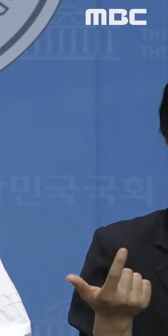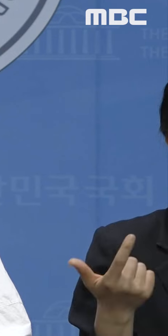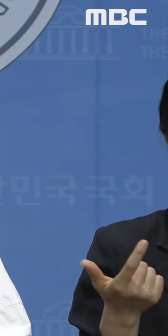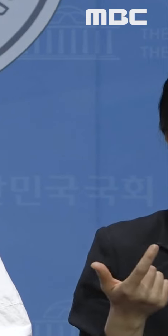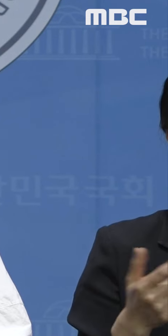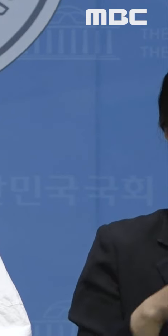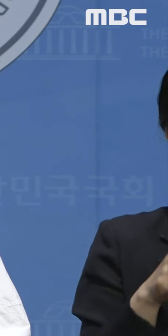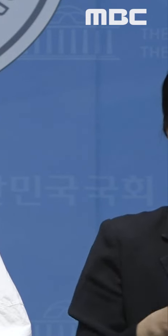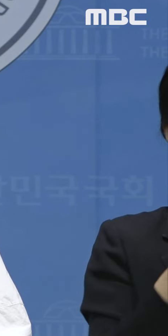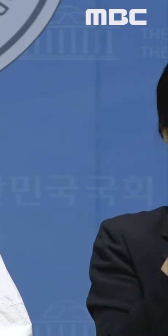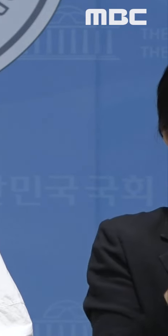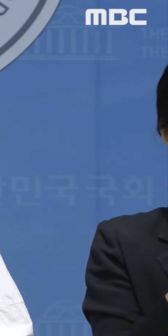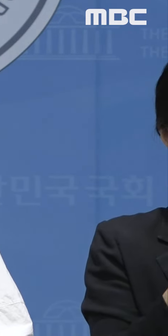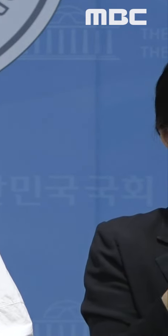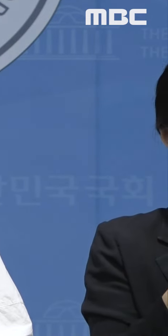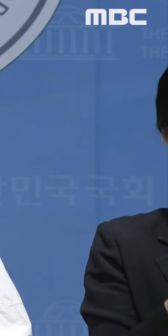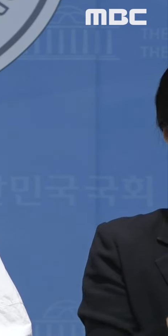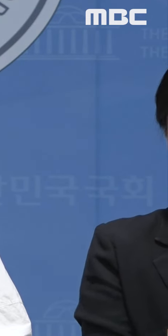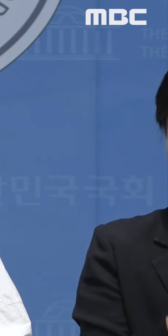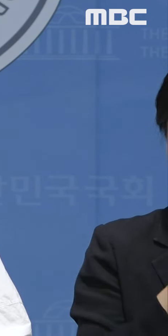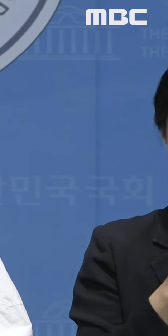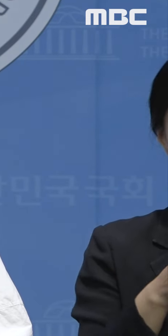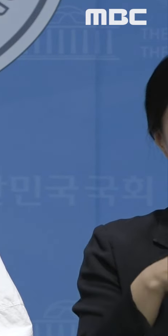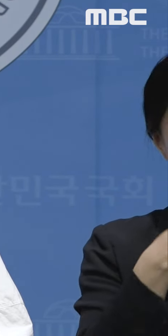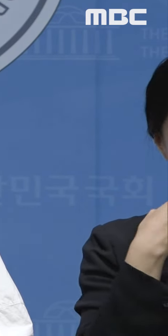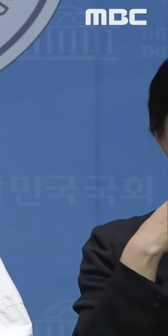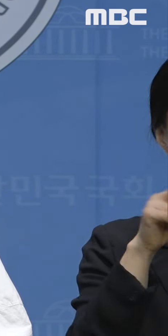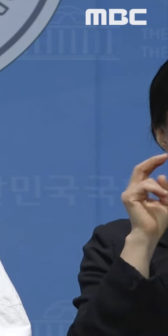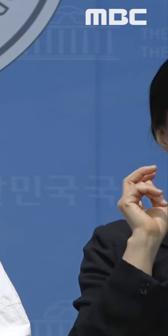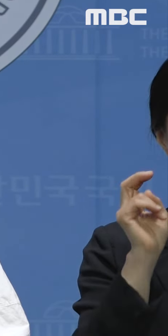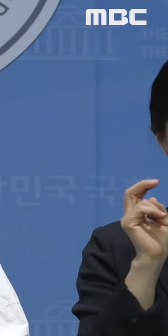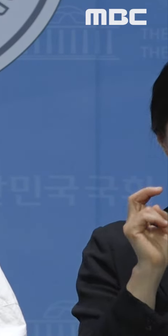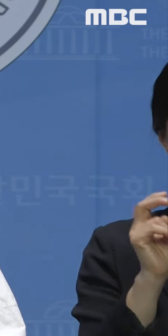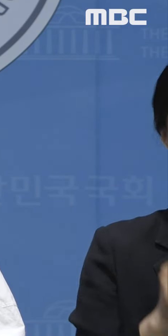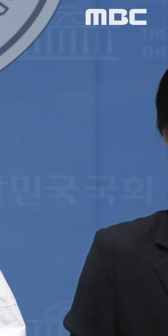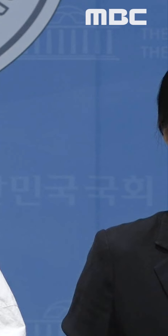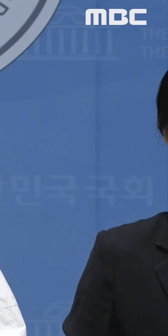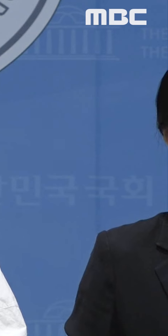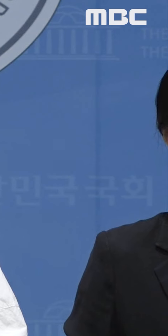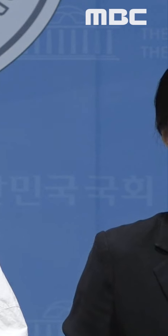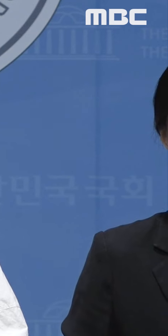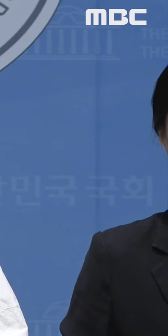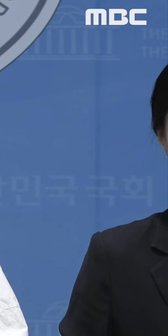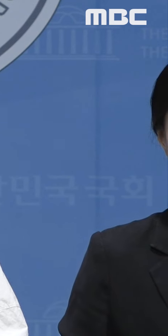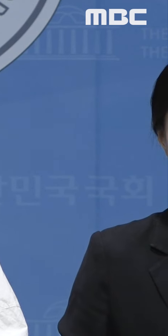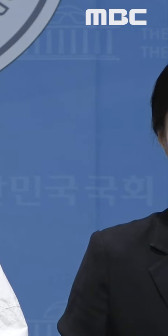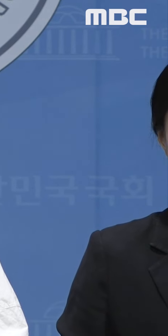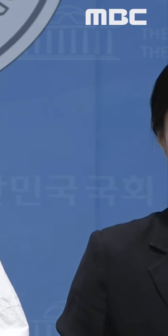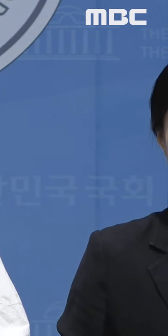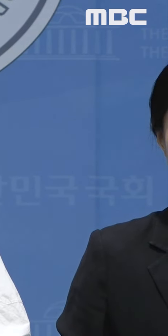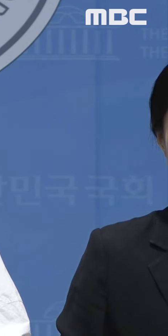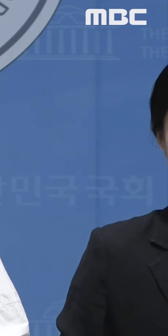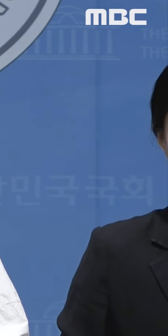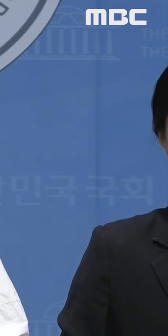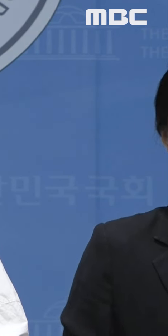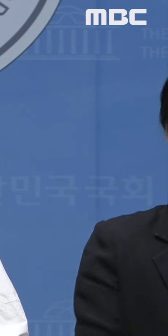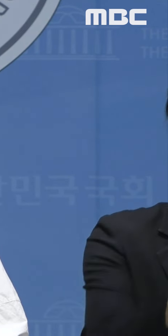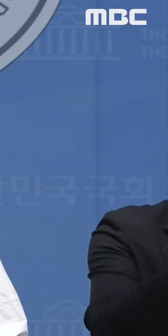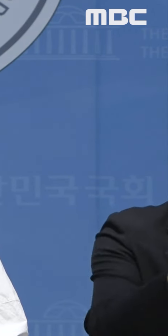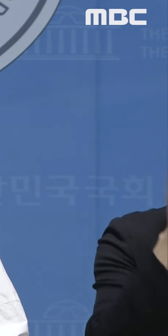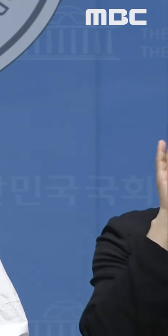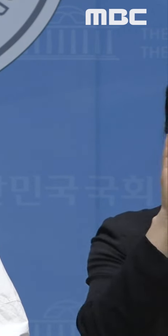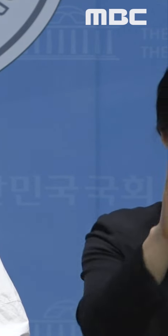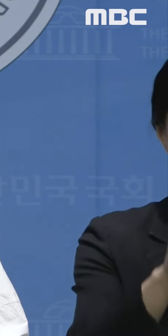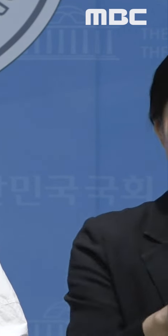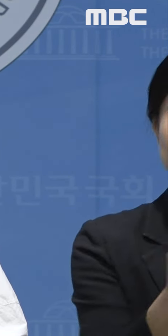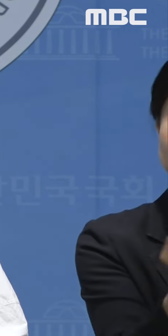국민기 국장이 그런 선을 할이 아예 없었을 겁니다 그러니 앞으로